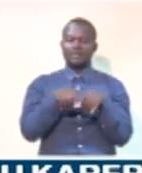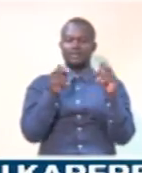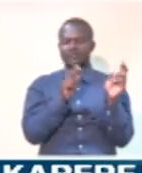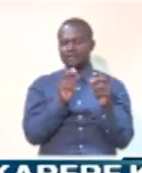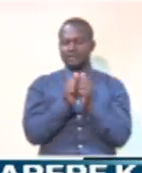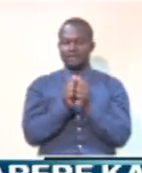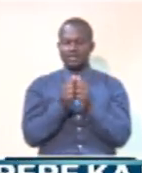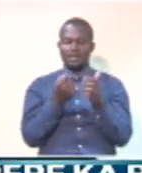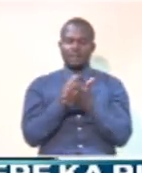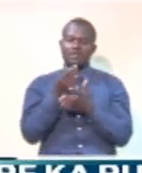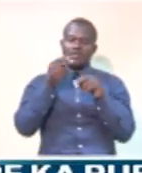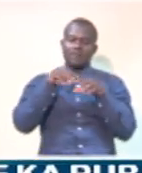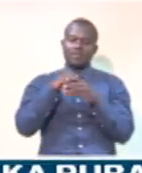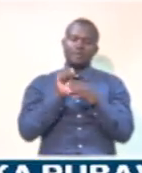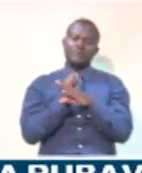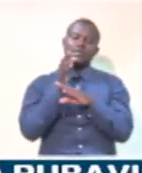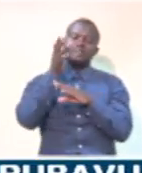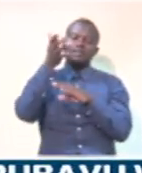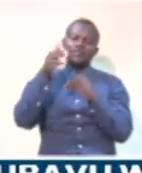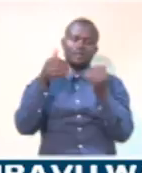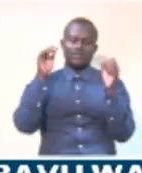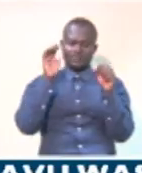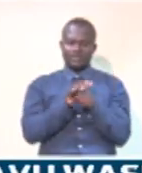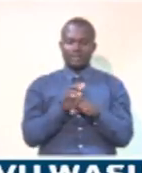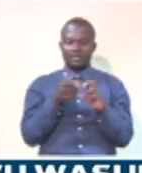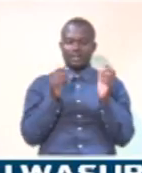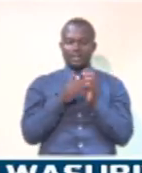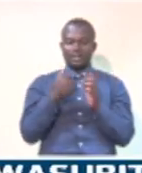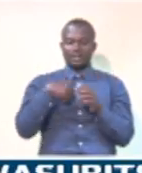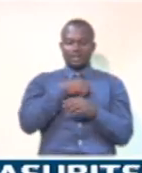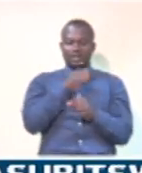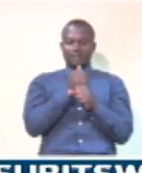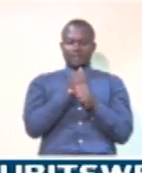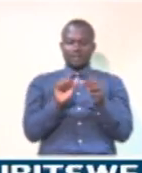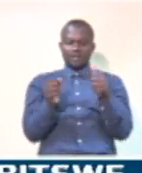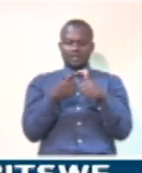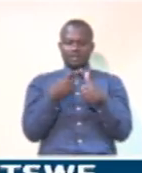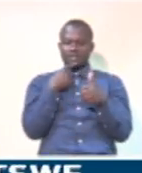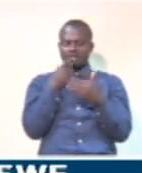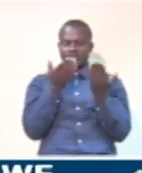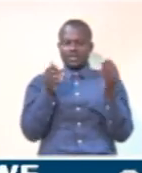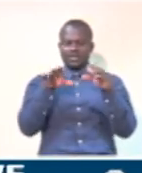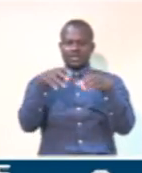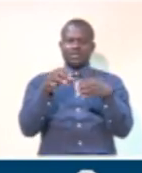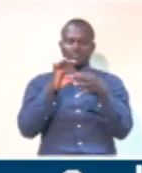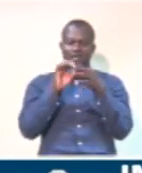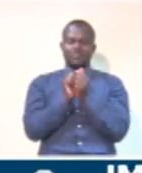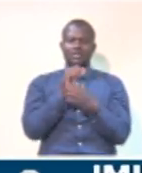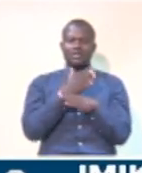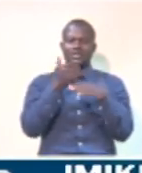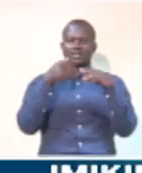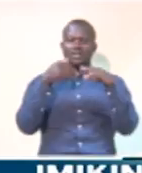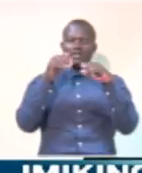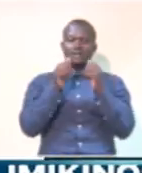bisanzwe, byatumye rero haba igisaguka kinini. Ariko icyo dukora cya mbere ni uko hari itsinda dufatanyamo na Minagri na